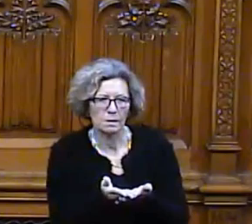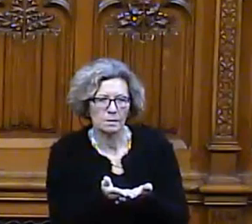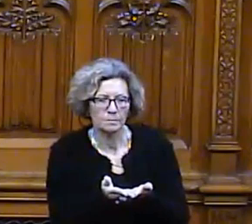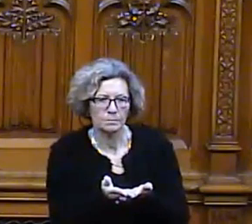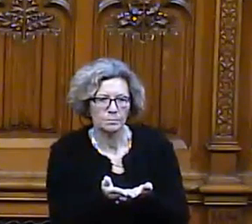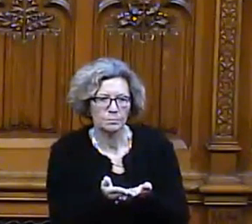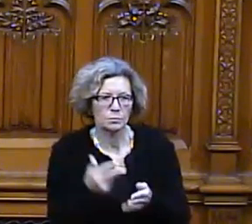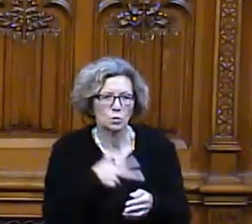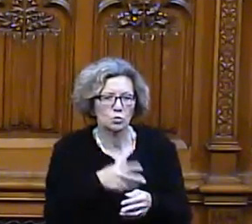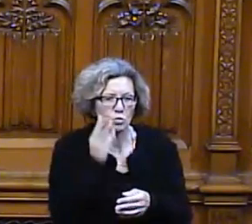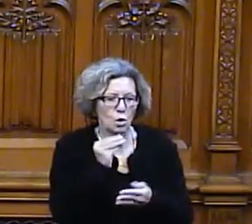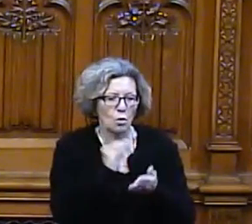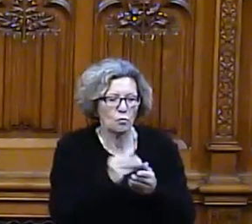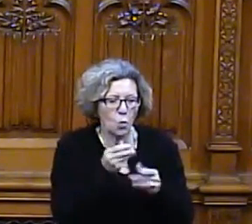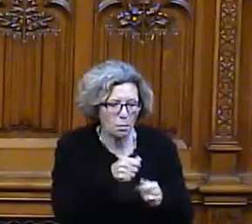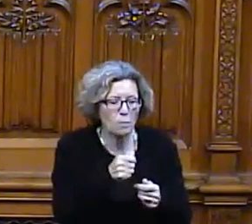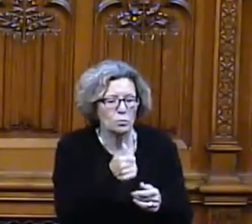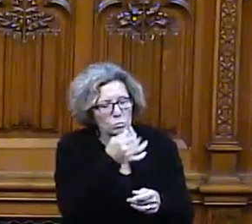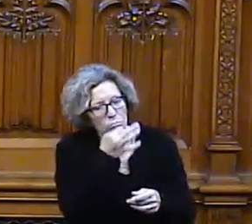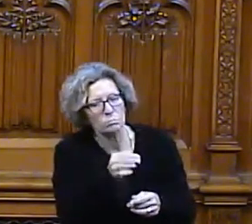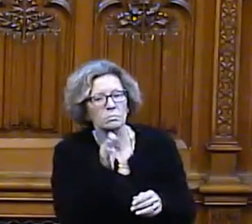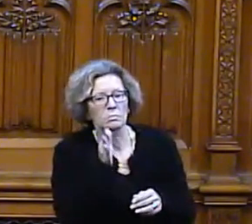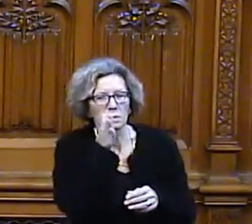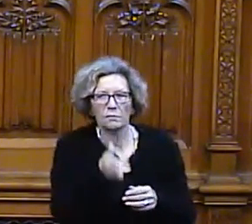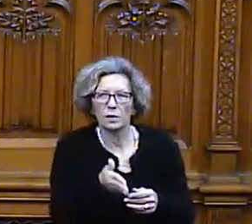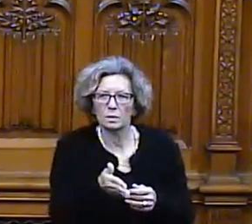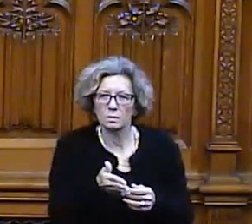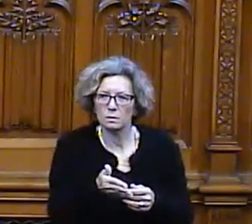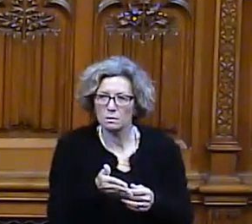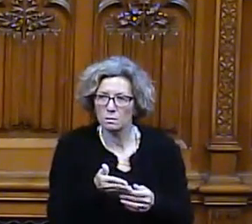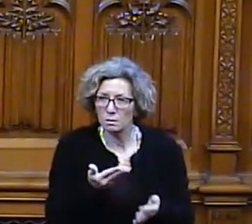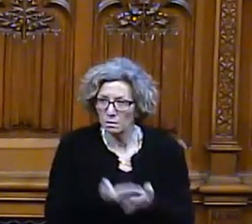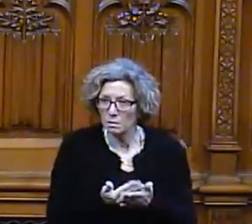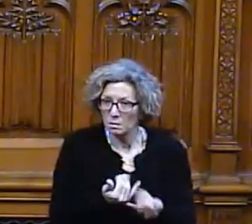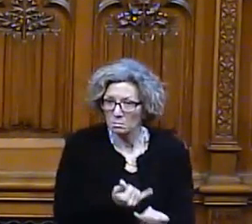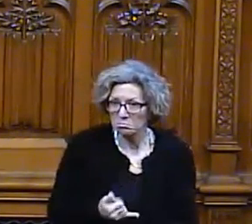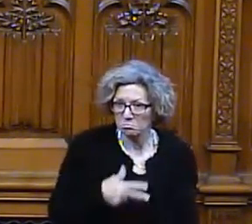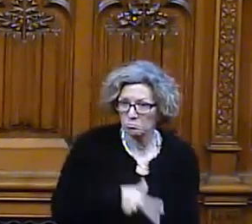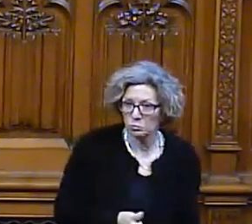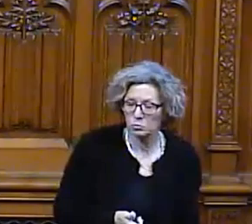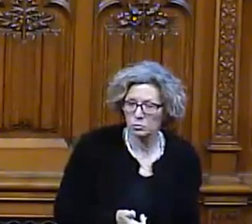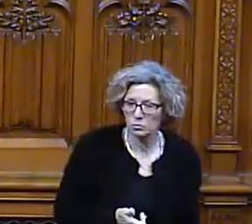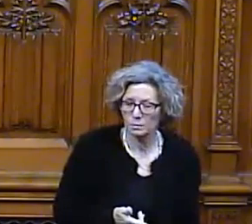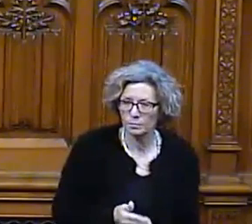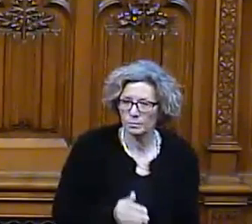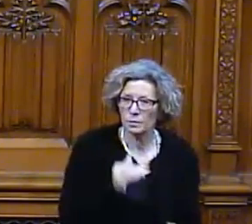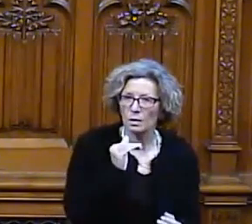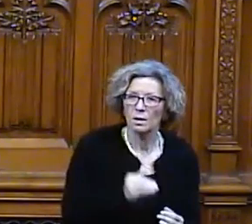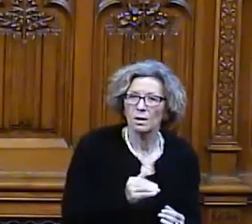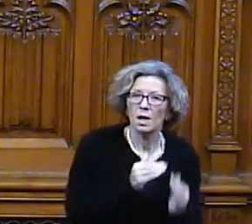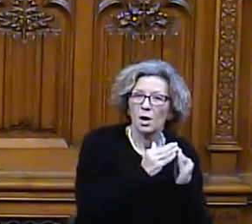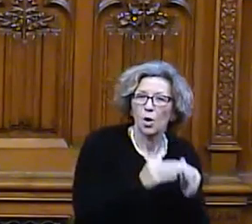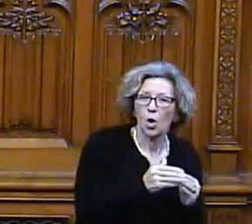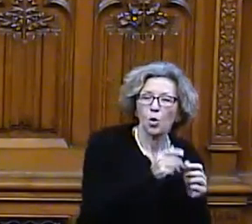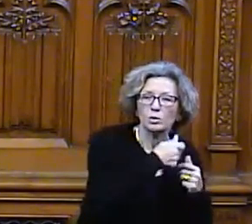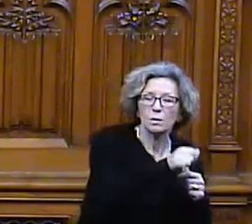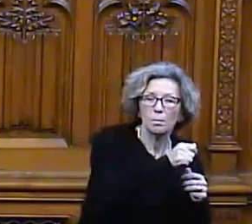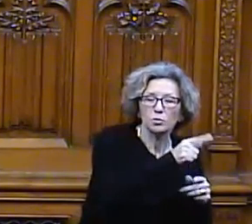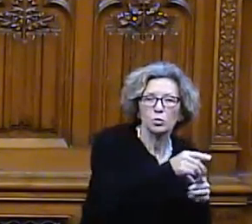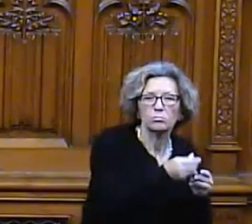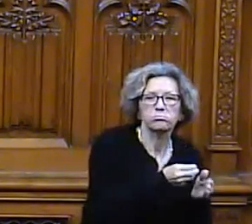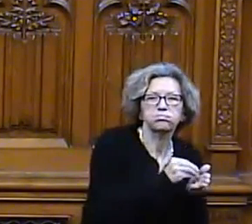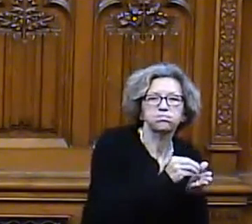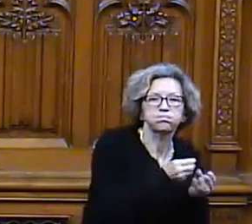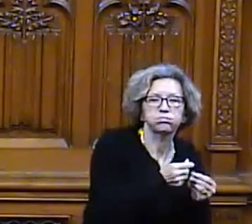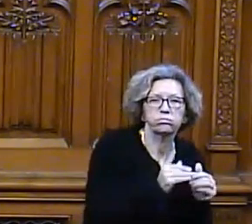Der soziale Wohnbau muss aber begünstigt werden. Na, das ist sozial, meine Damen und Herren. Der kleine Häuselbauer soll brennen, aber Wiener